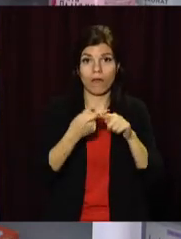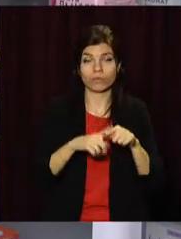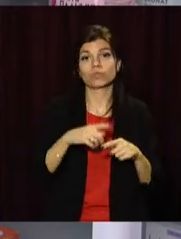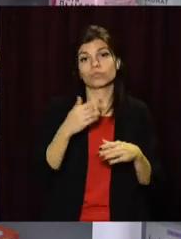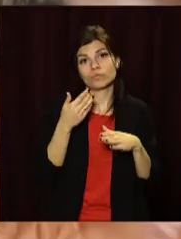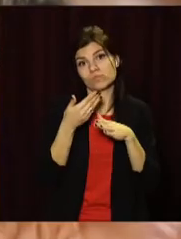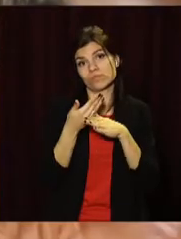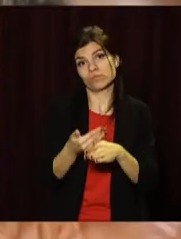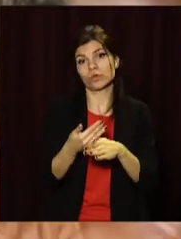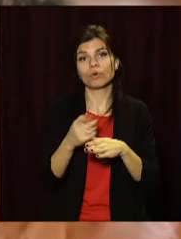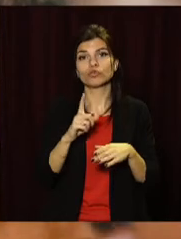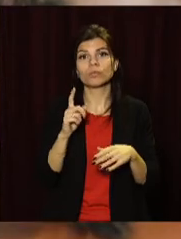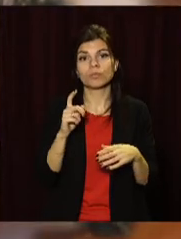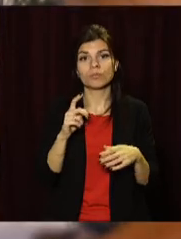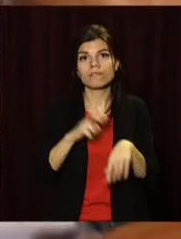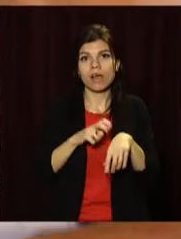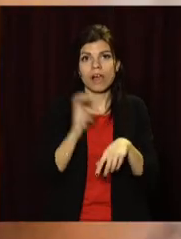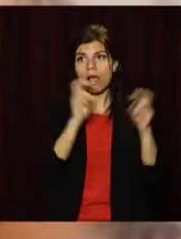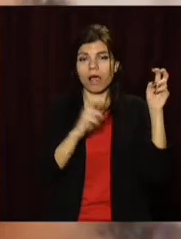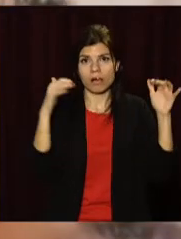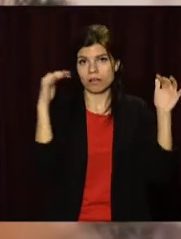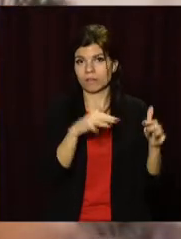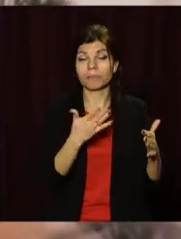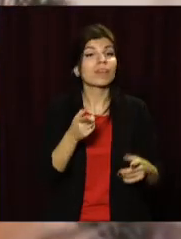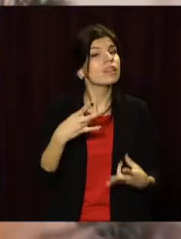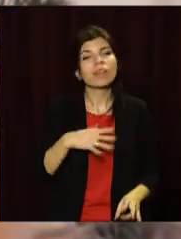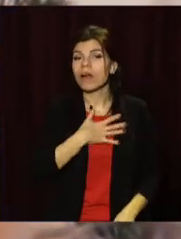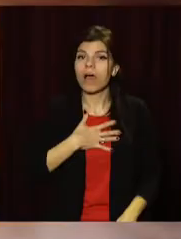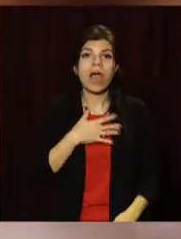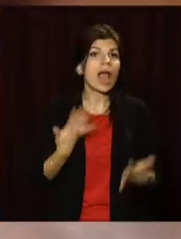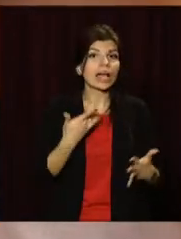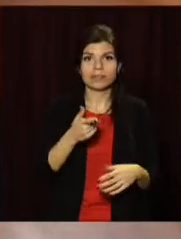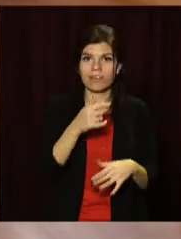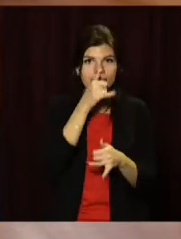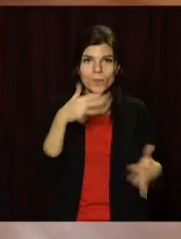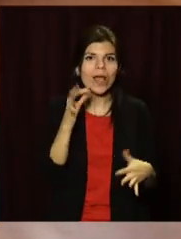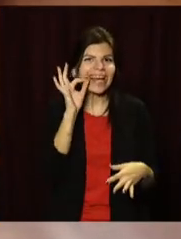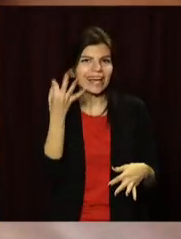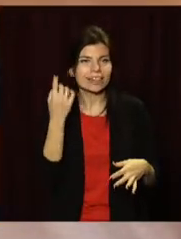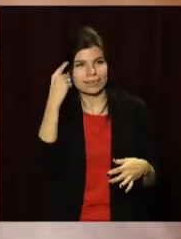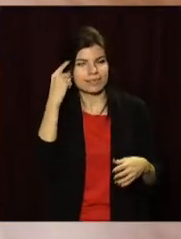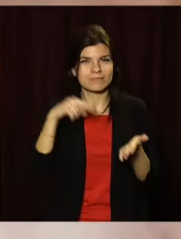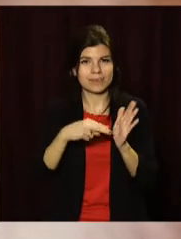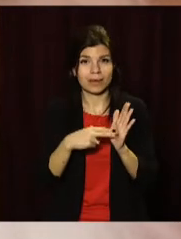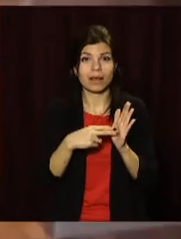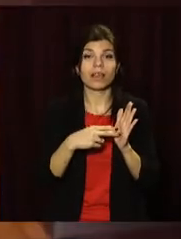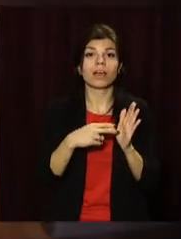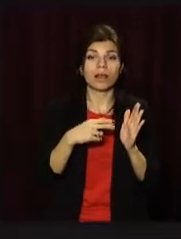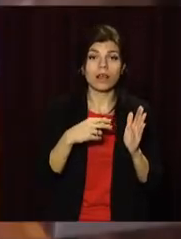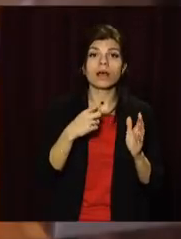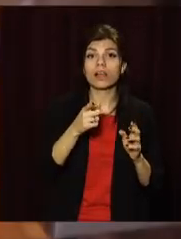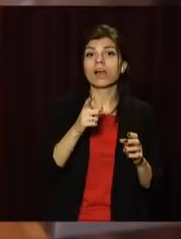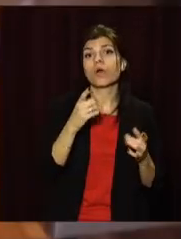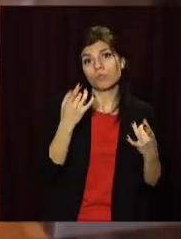данной ситуации. Фахівці радять, не впадайте у віча, якщо не змогли перехитрити кота. Щоб уникнути проблем та зіпсованого